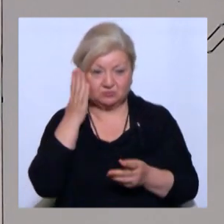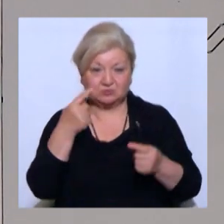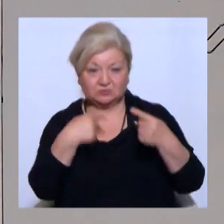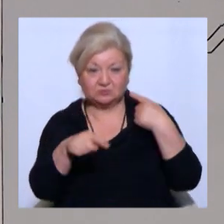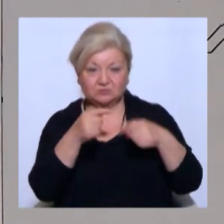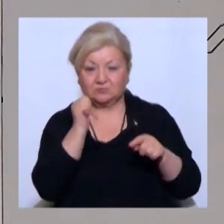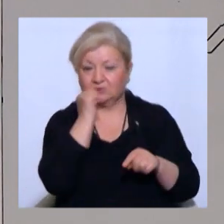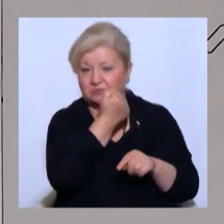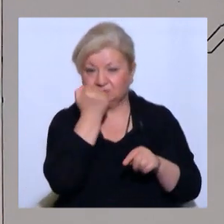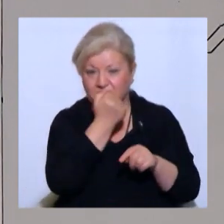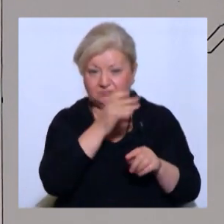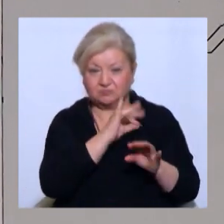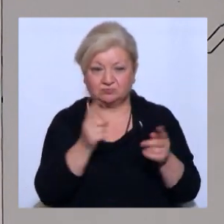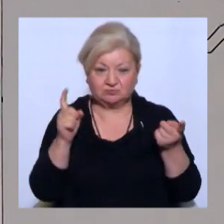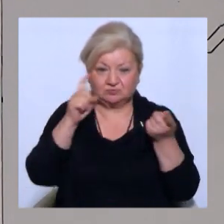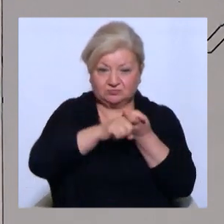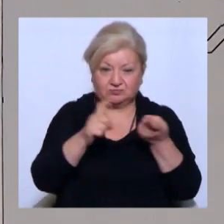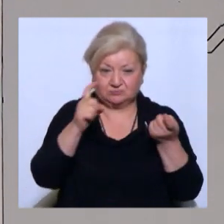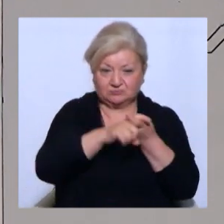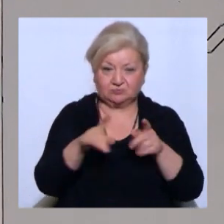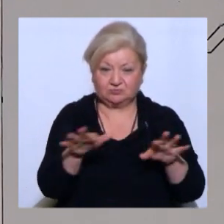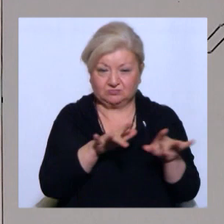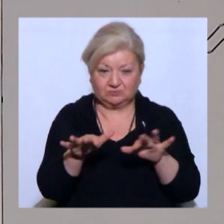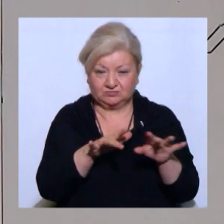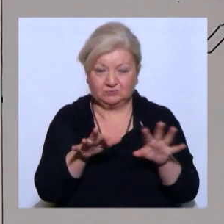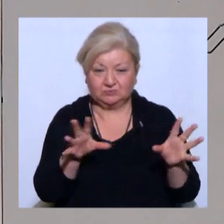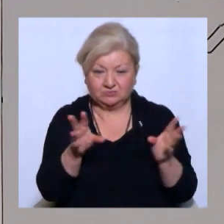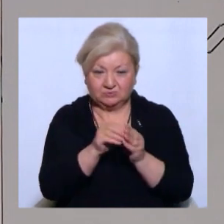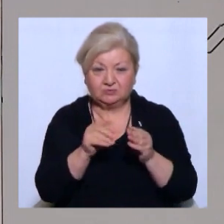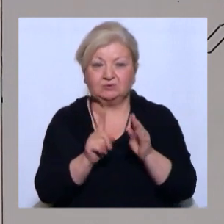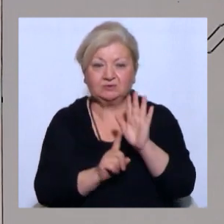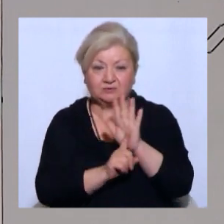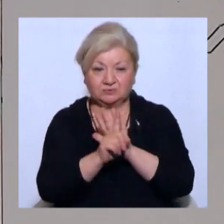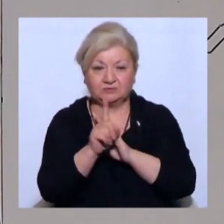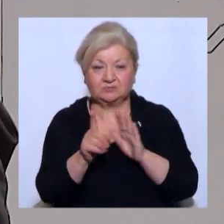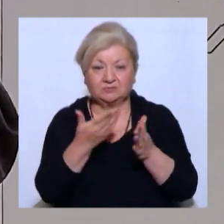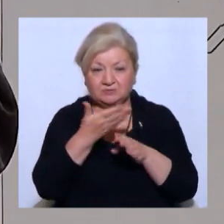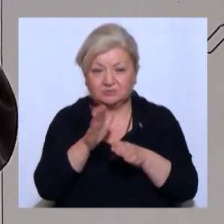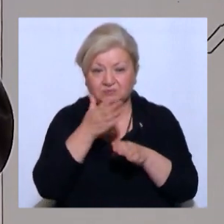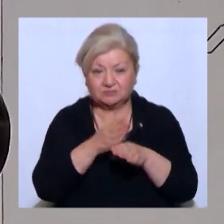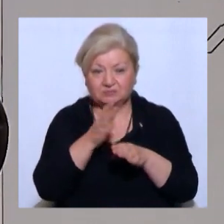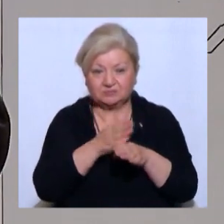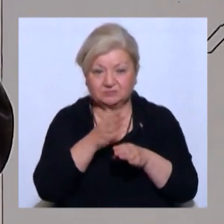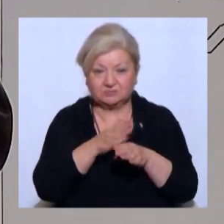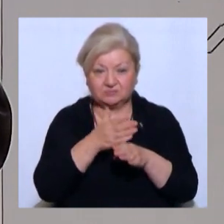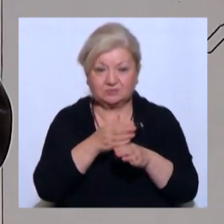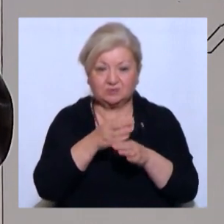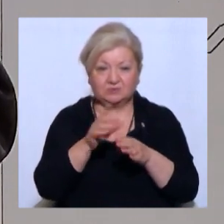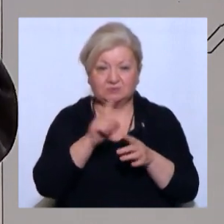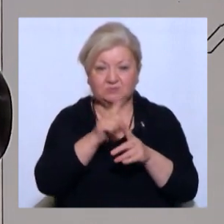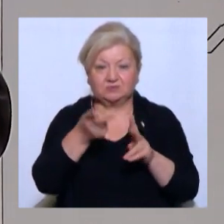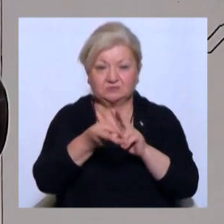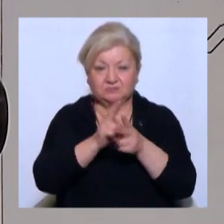როდესაც დაგჭირდება რომ ორი სხვადასხვა ნივთიერება ერთმანეთთან ურთიერთქმედებაში მოვიდეს, დაიწყო